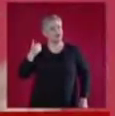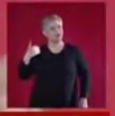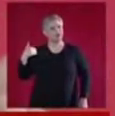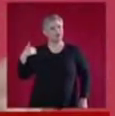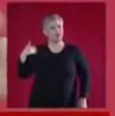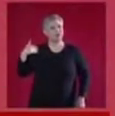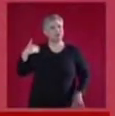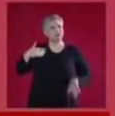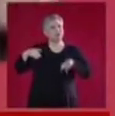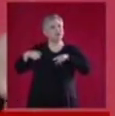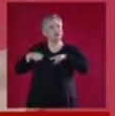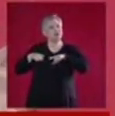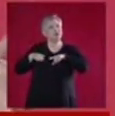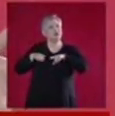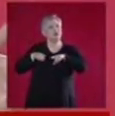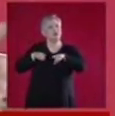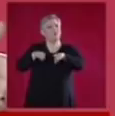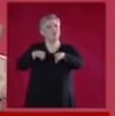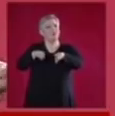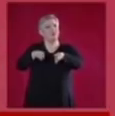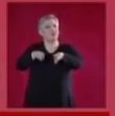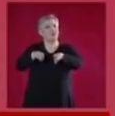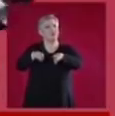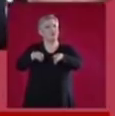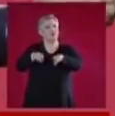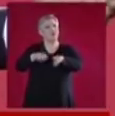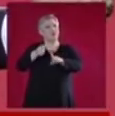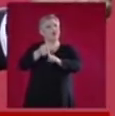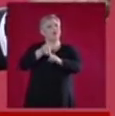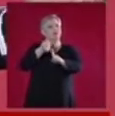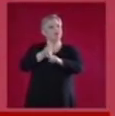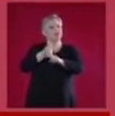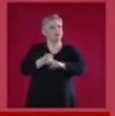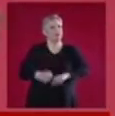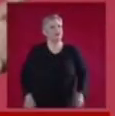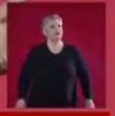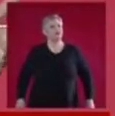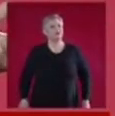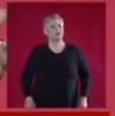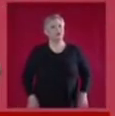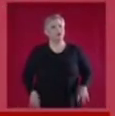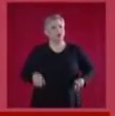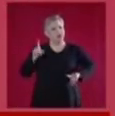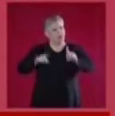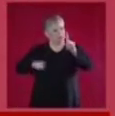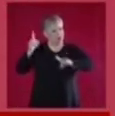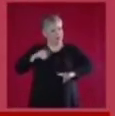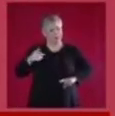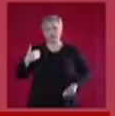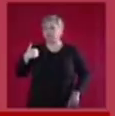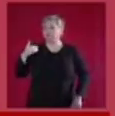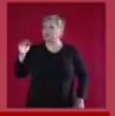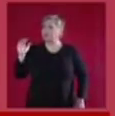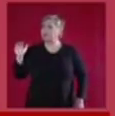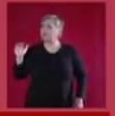κοινούς αγώνες αλλά και σε παράλληλες πορείες με άλλους ήρθαμε κοντά μόλις πρόσφατα όλους